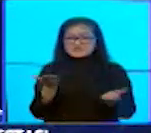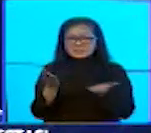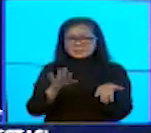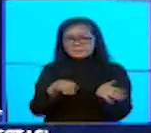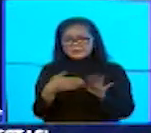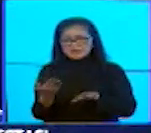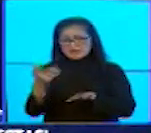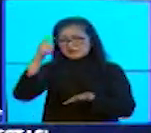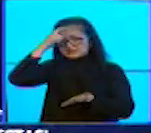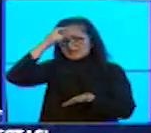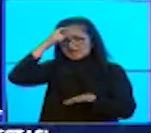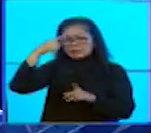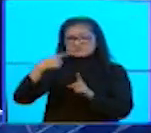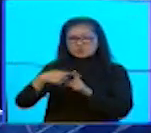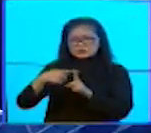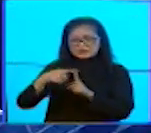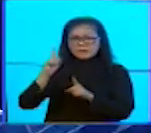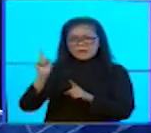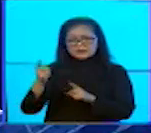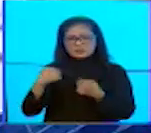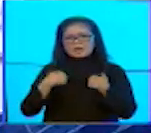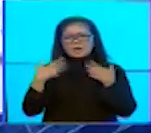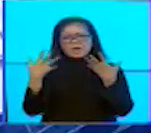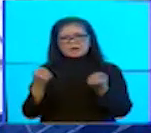rata-rata komorbid. Jadi saya berharap kita semua menyadari